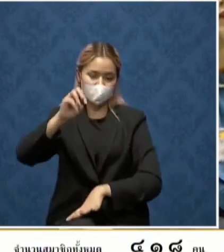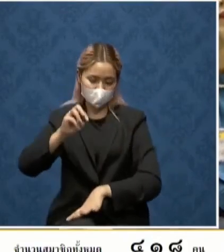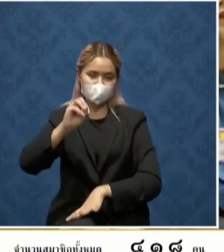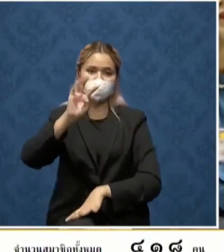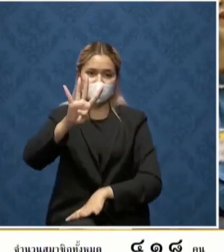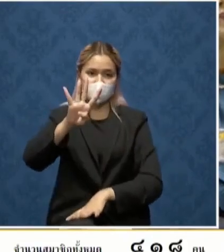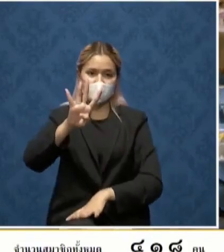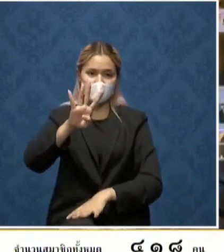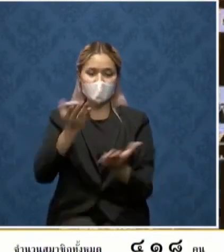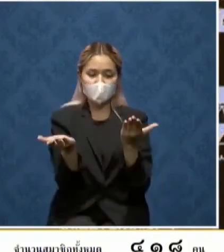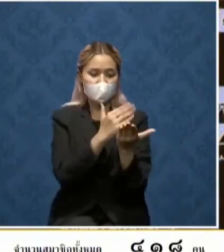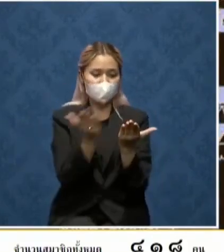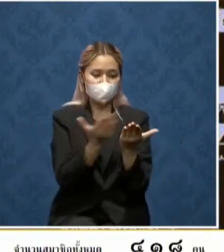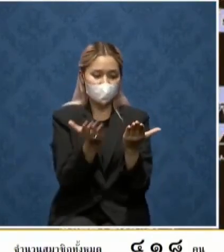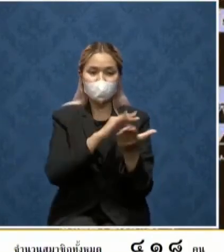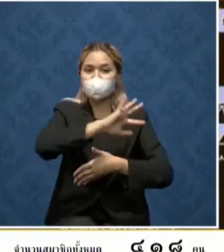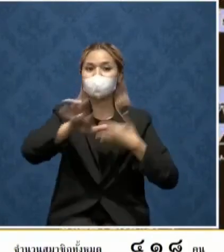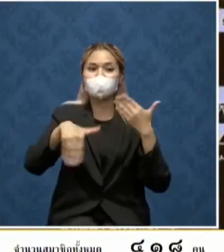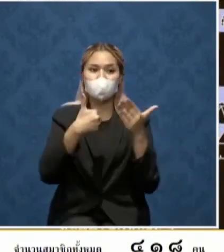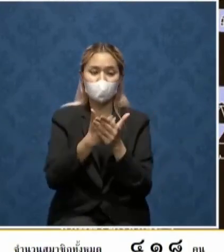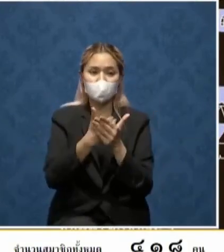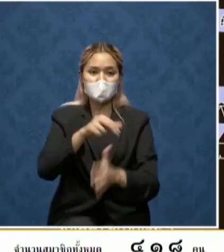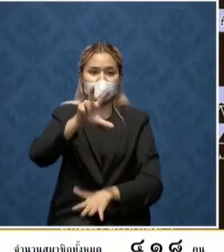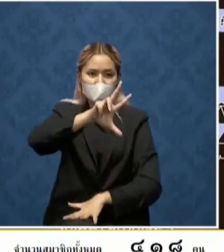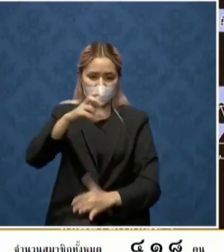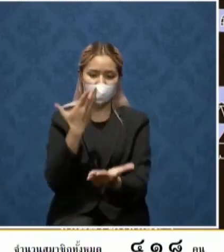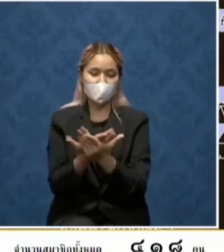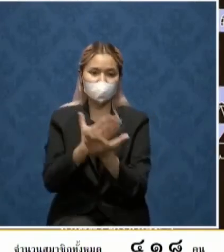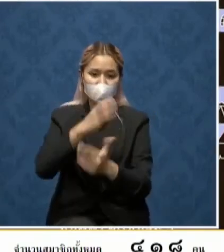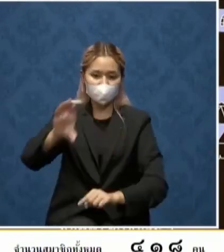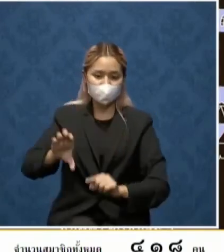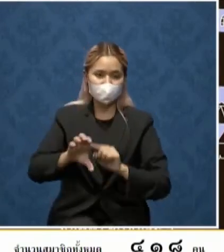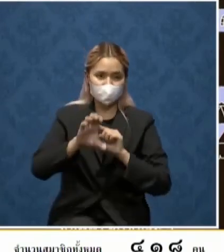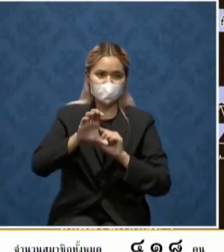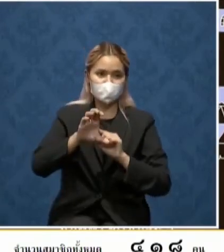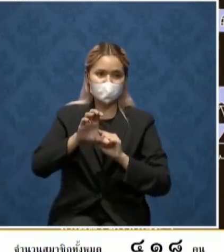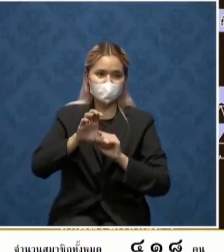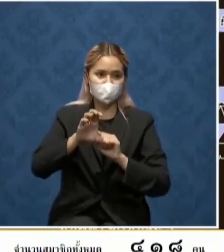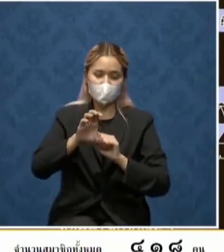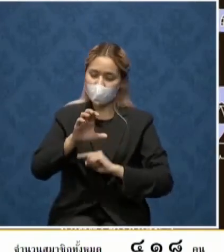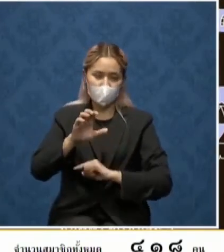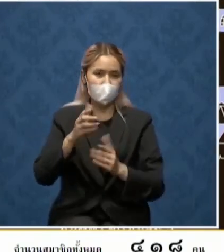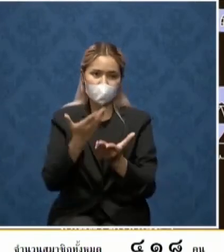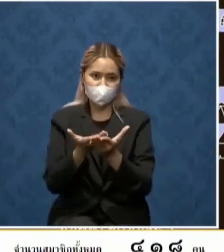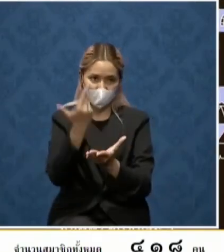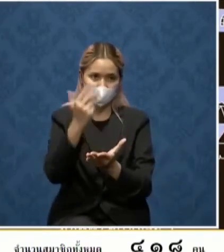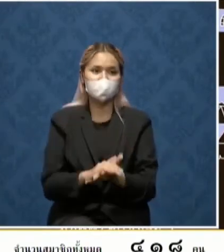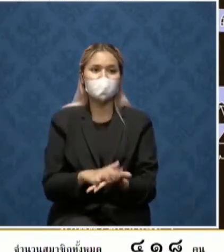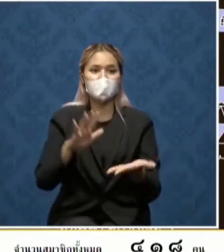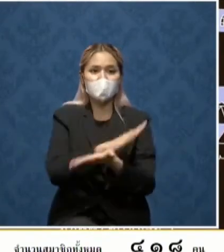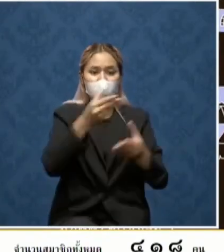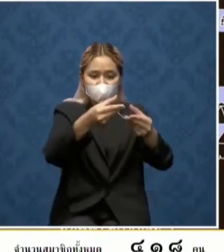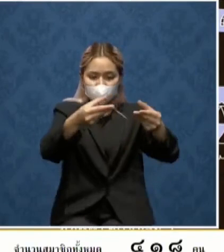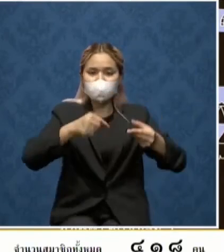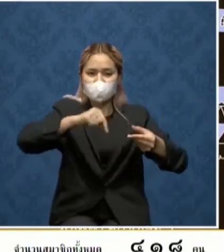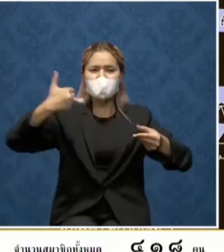ม 300 กวาหน้า มบประมาณกว่า 60 ล้านบาทผมขามวาอกสารแบบนี้ครั แบบนี้มีอยู่